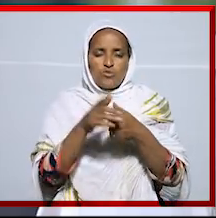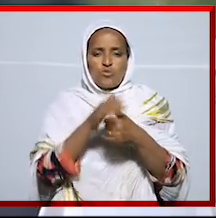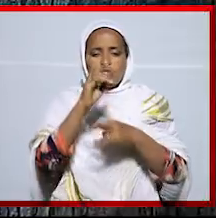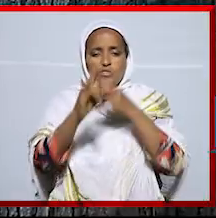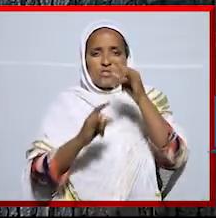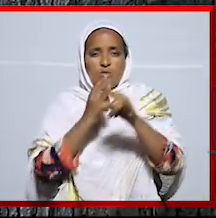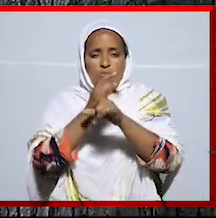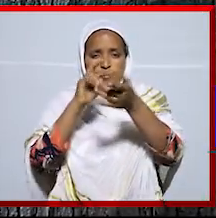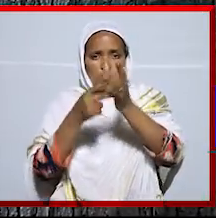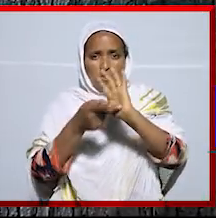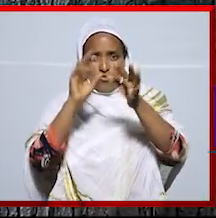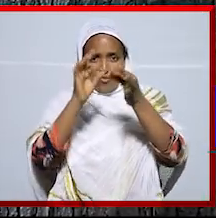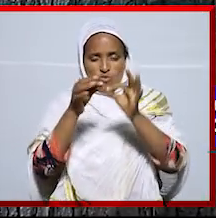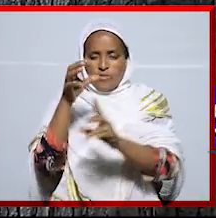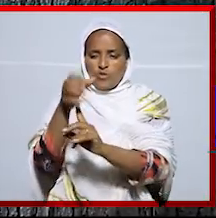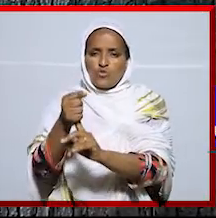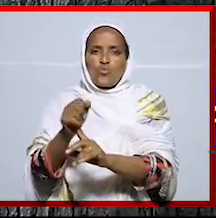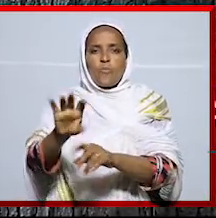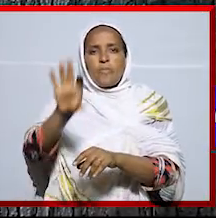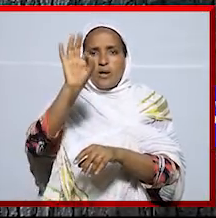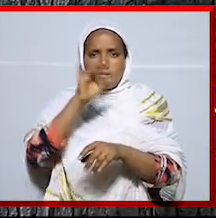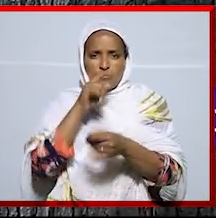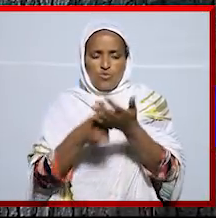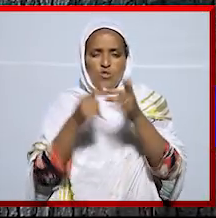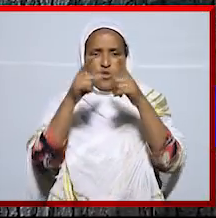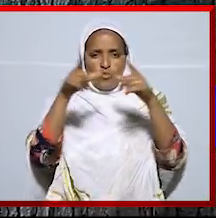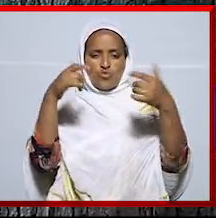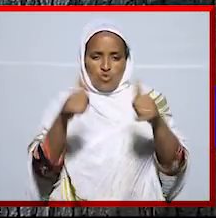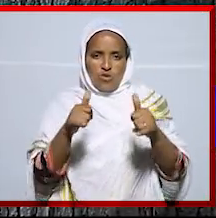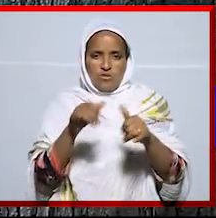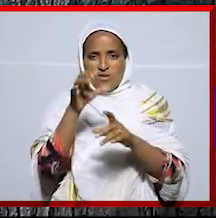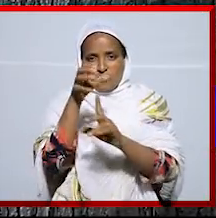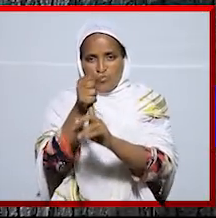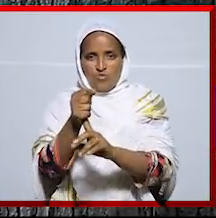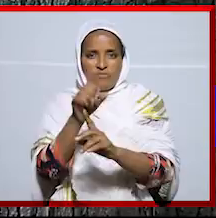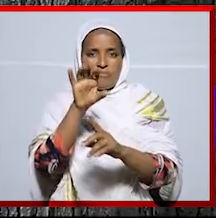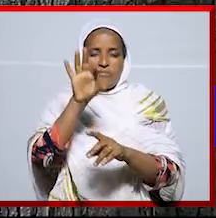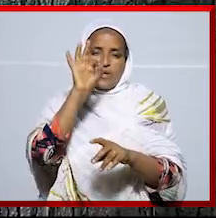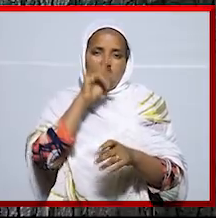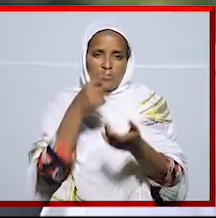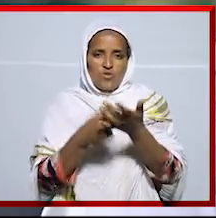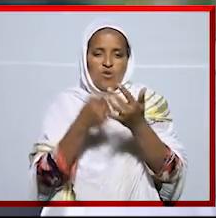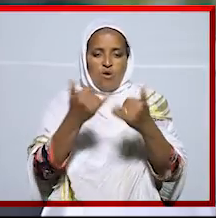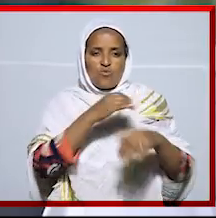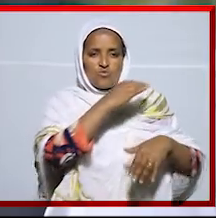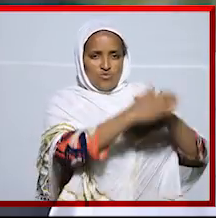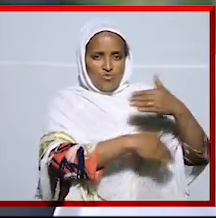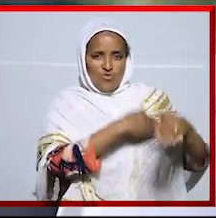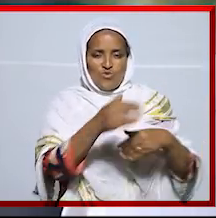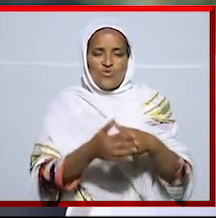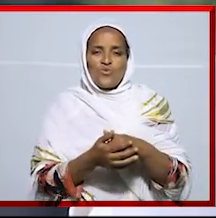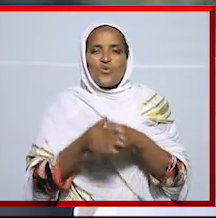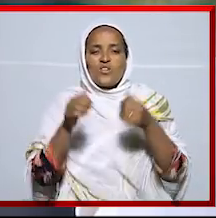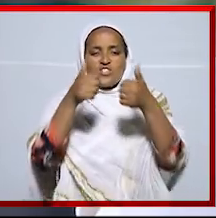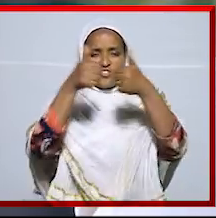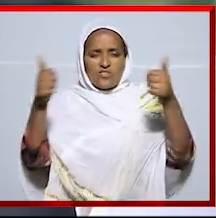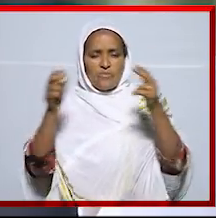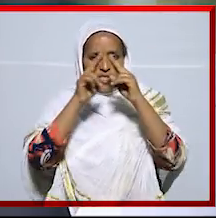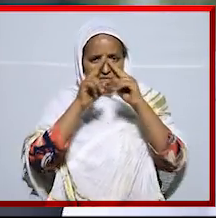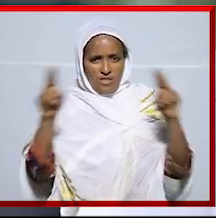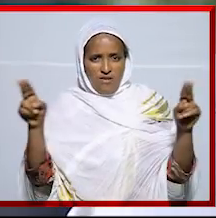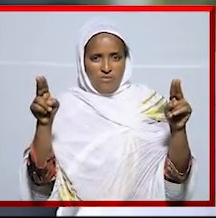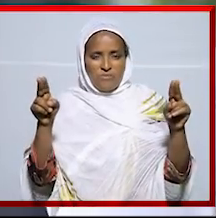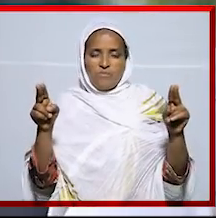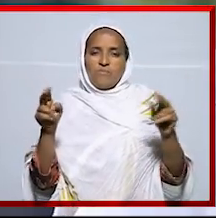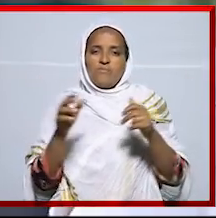ጎጂም ነው። ዘመናዊነት ማለት ያው ይዞ መገኘት ነው። ያው ትልቁ ጨዋታ ይዞ መገኘት ነው እንደሚታወቀው። አሁን ትውልዱ እጅግ